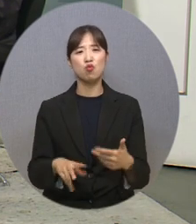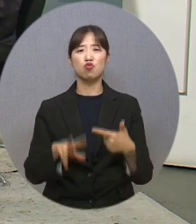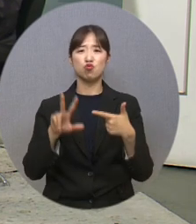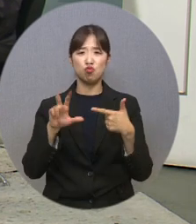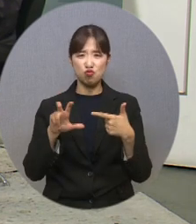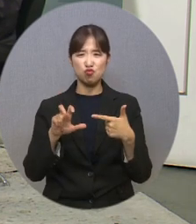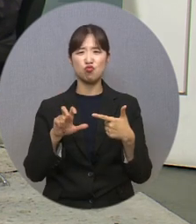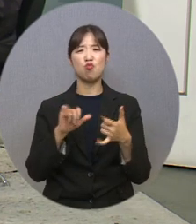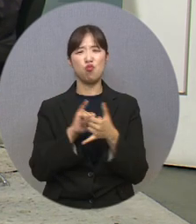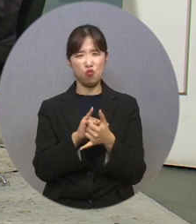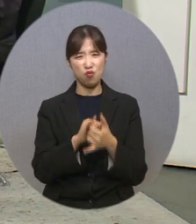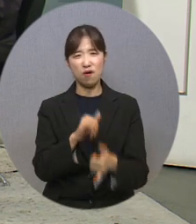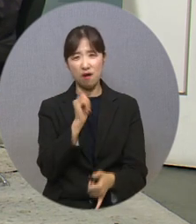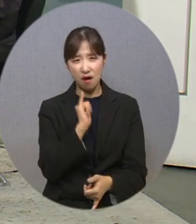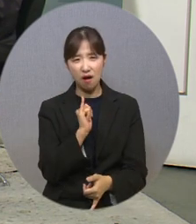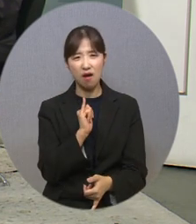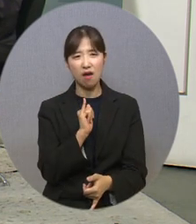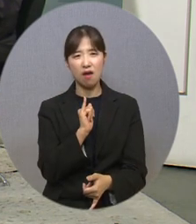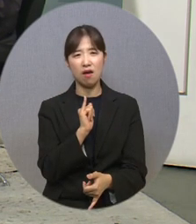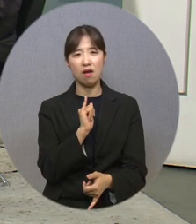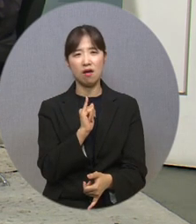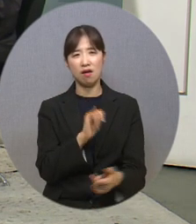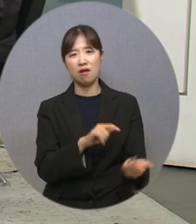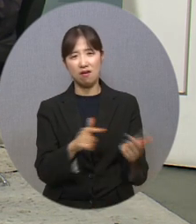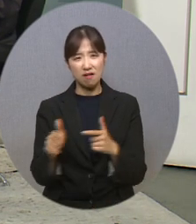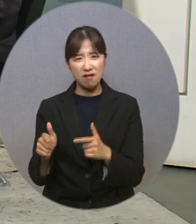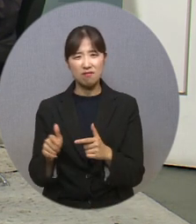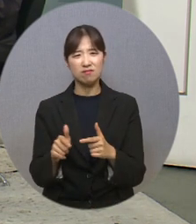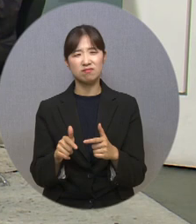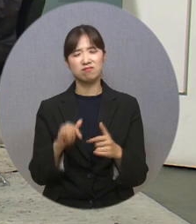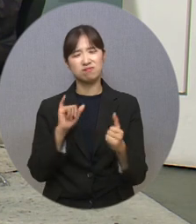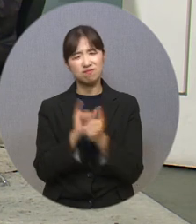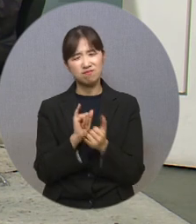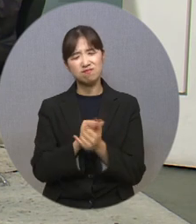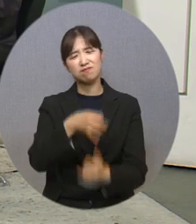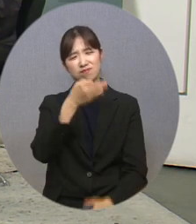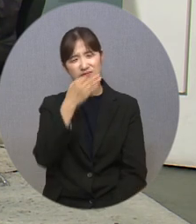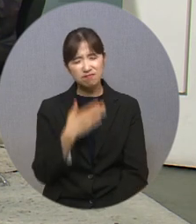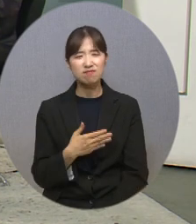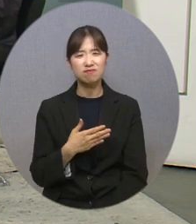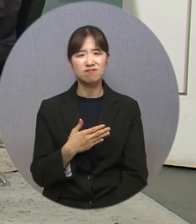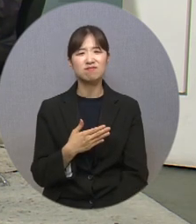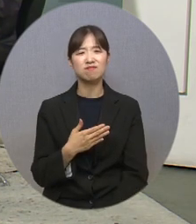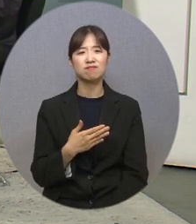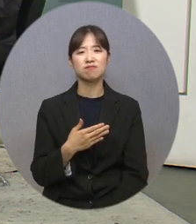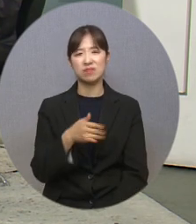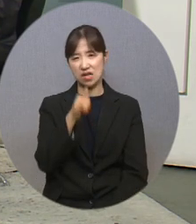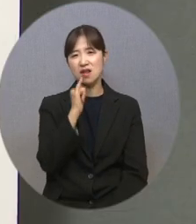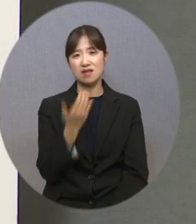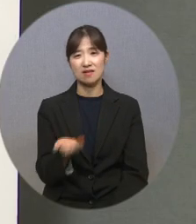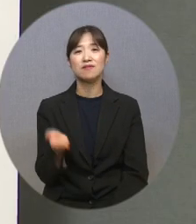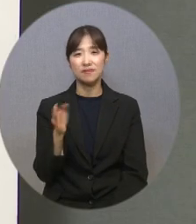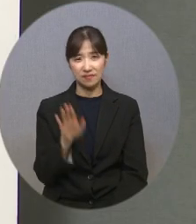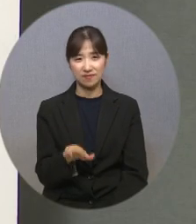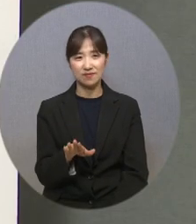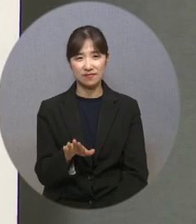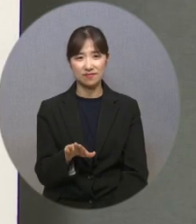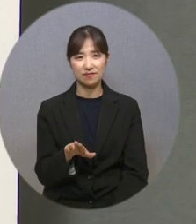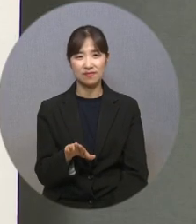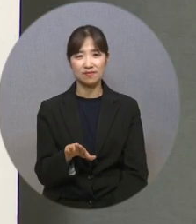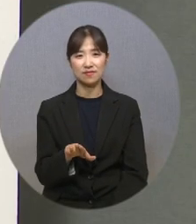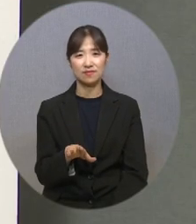유교를 겪었고 그런 민족의 참 통탄한 전쟁을 치르긴